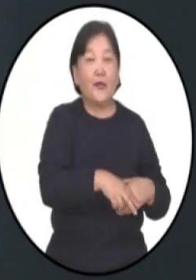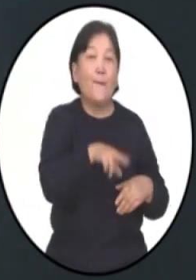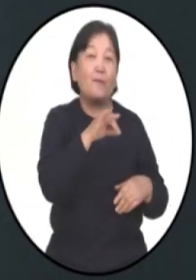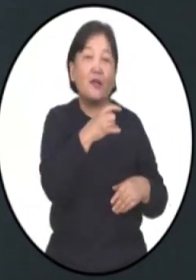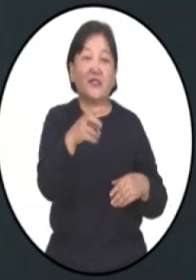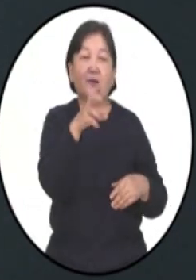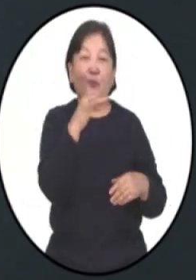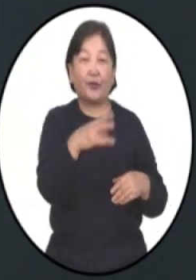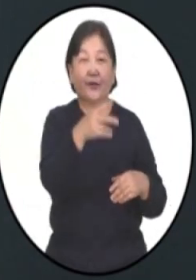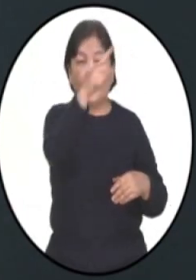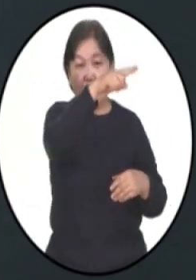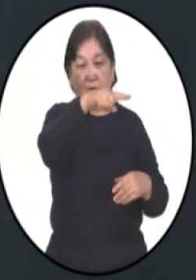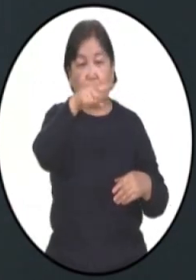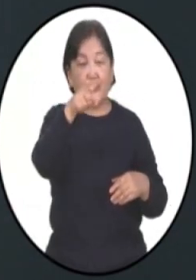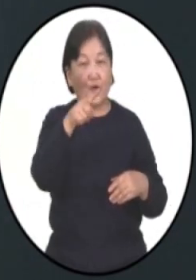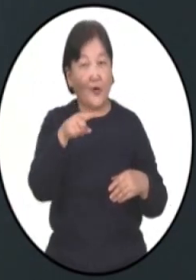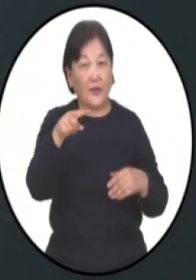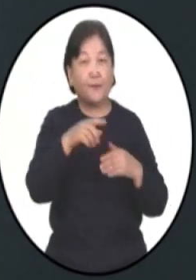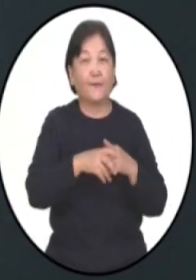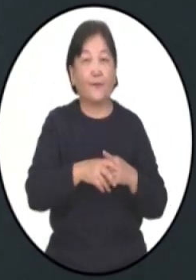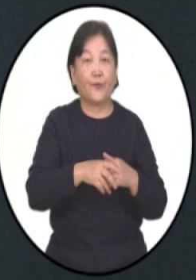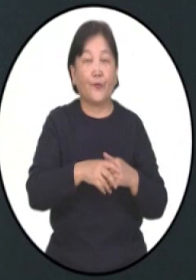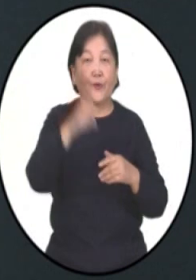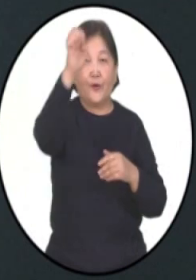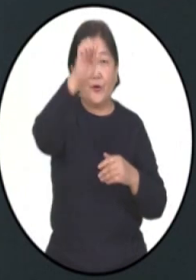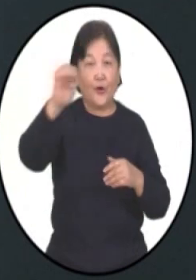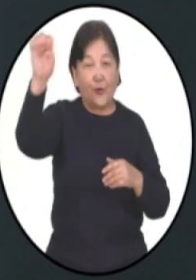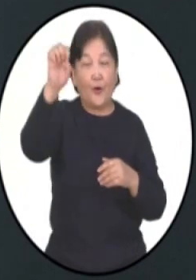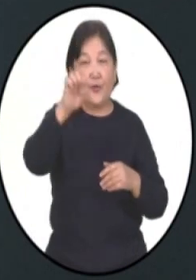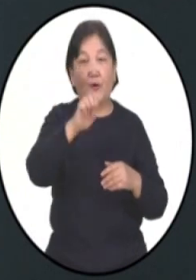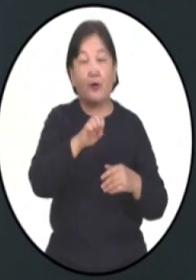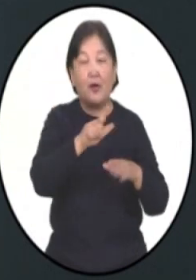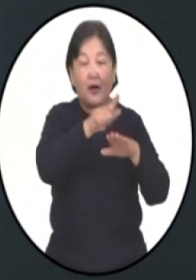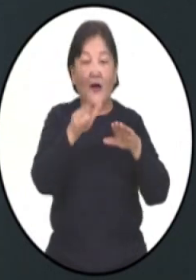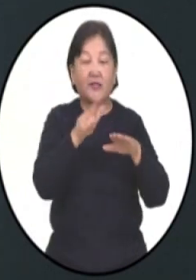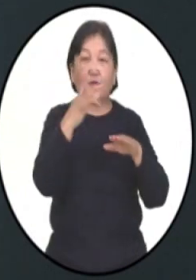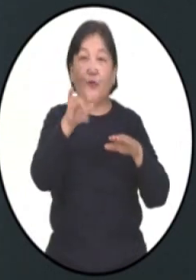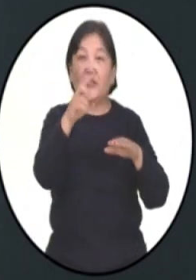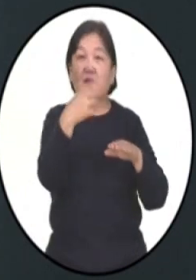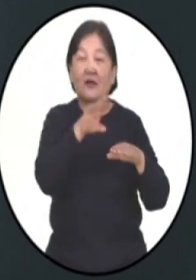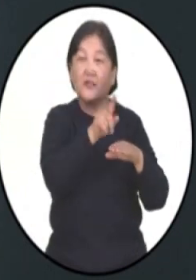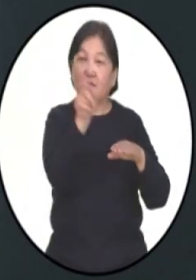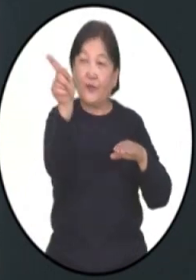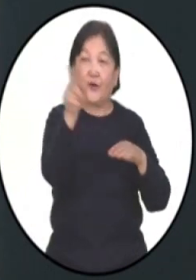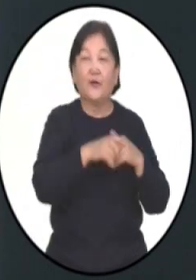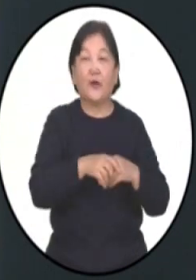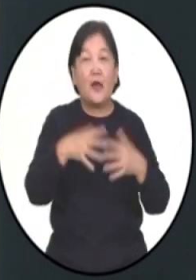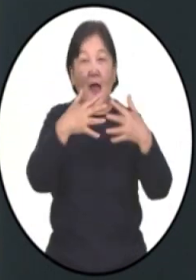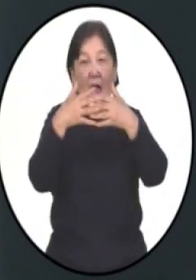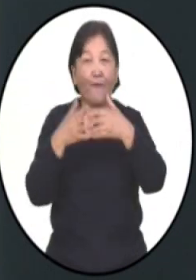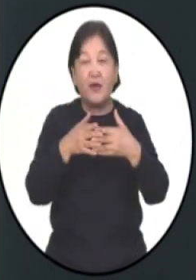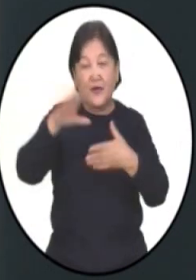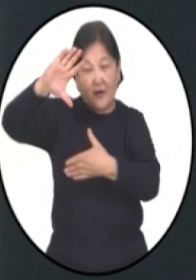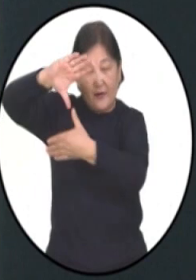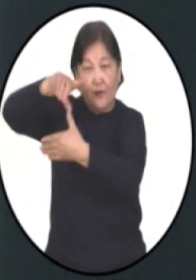болон за эндээсээ Европ газар дундын тэнгис Европ тэр рүү. За үүнээсээ Америк нэгдсэн улс